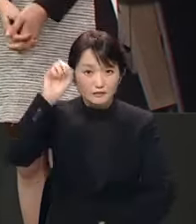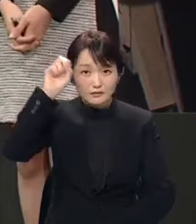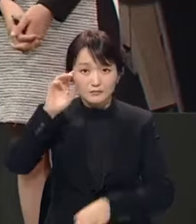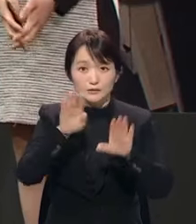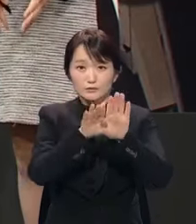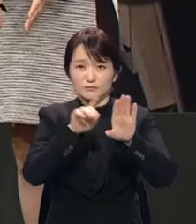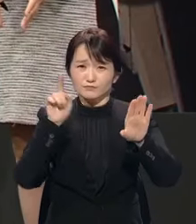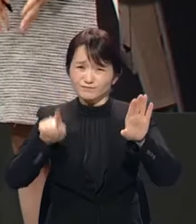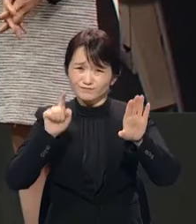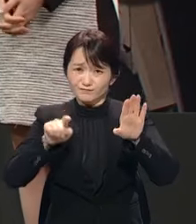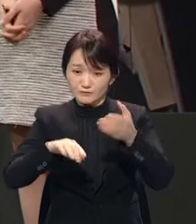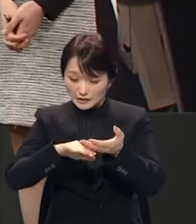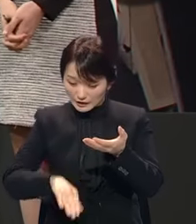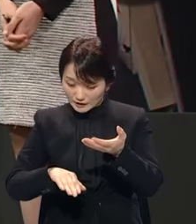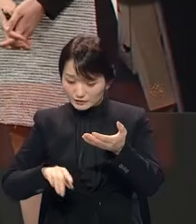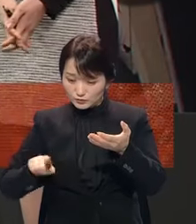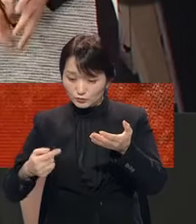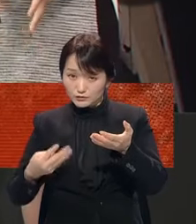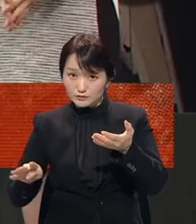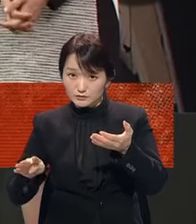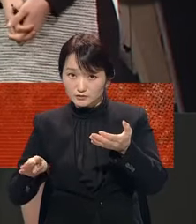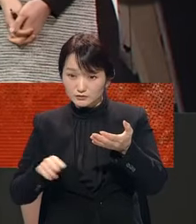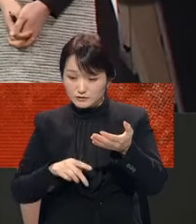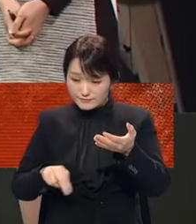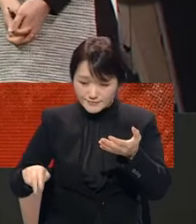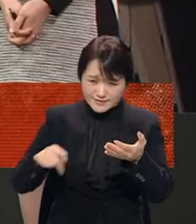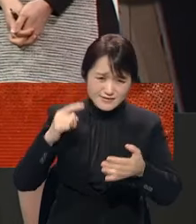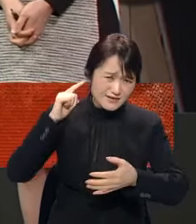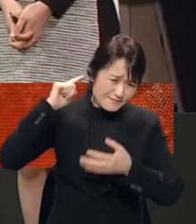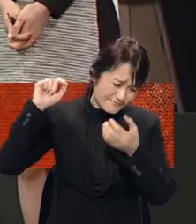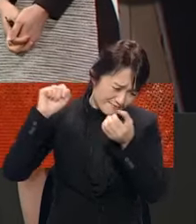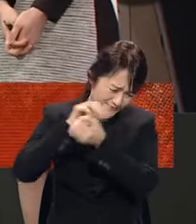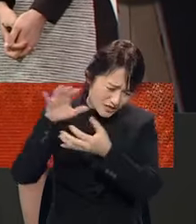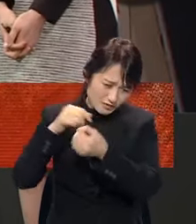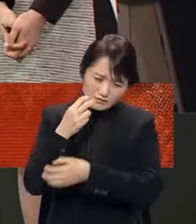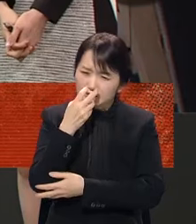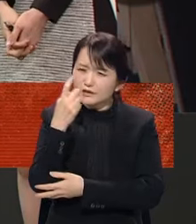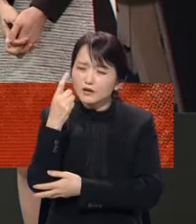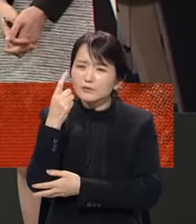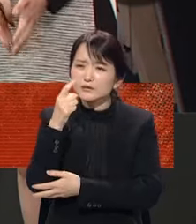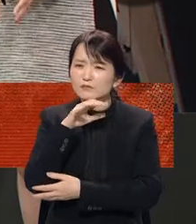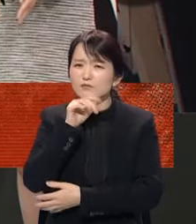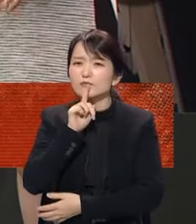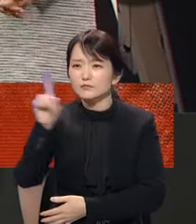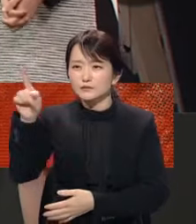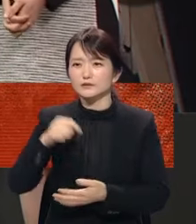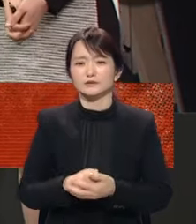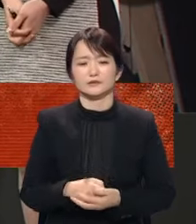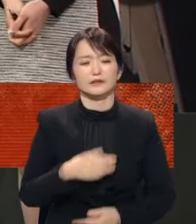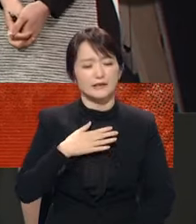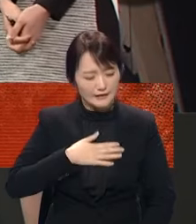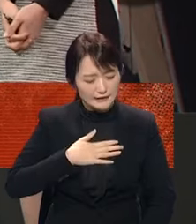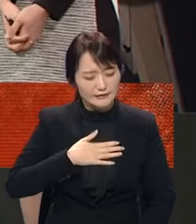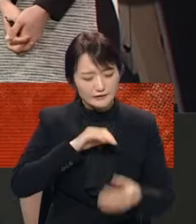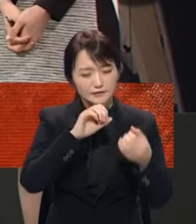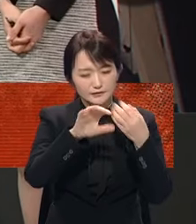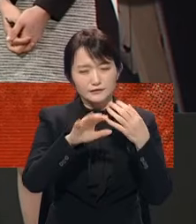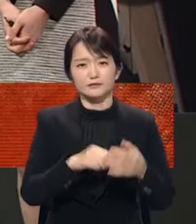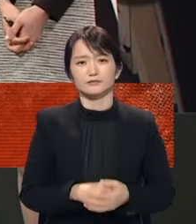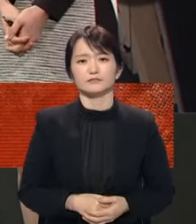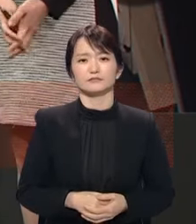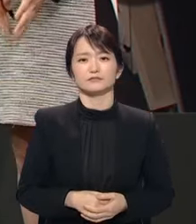인터폰. 아랫집 604호가 시끄럽다면서 경비실통에 민원 넣은 겁니다. 알겠다, 죄송하다 답하고 얼마나